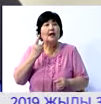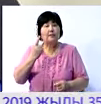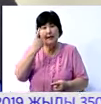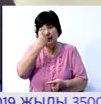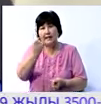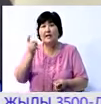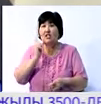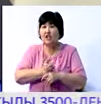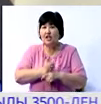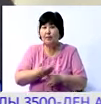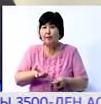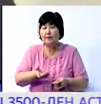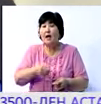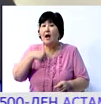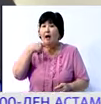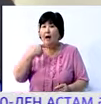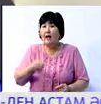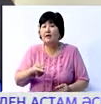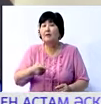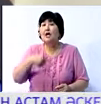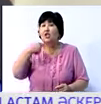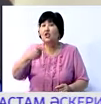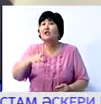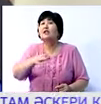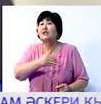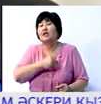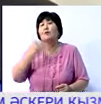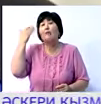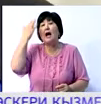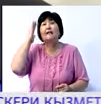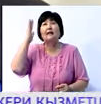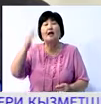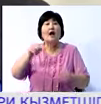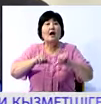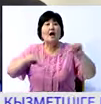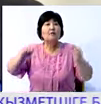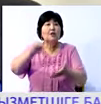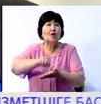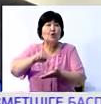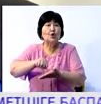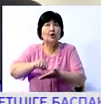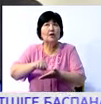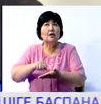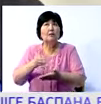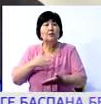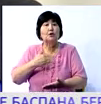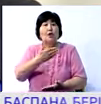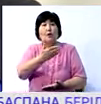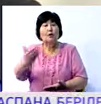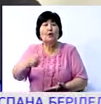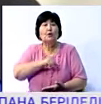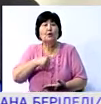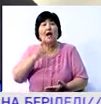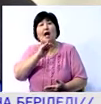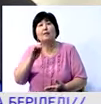ескертіп айтып жеткізсек деген мақсатта. Комиссия мүшелерін біз енді олар өздерін әркім